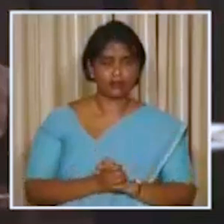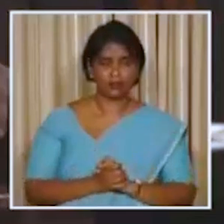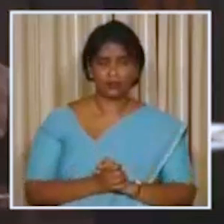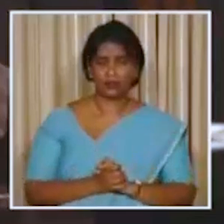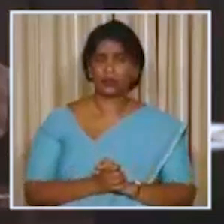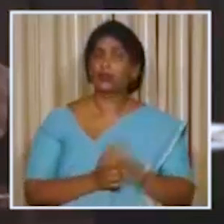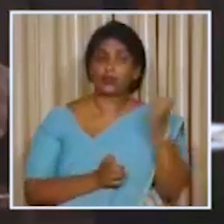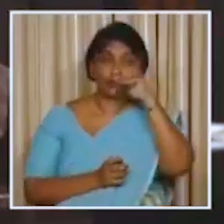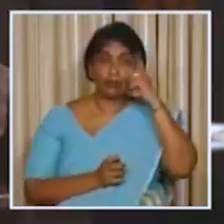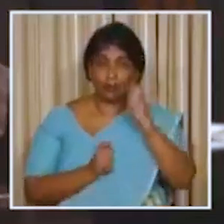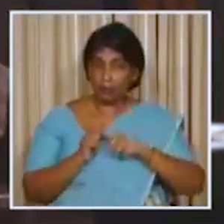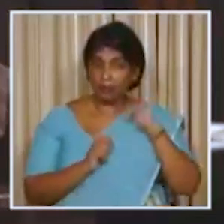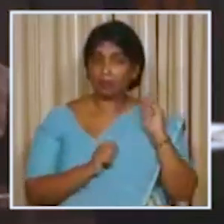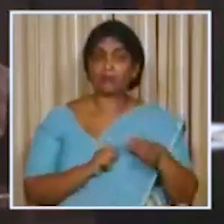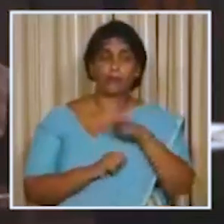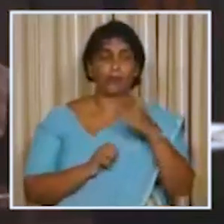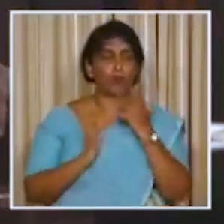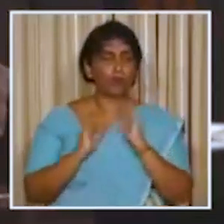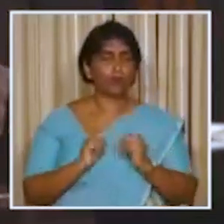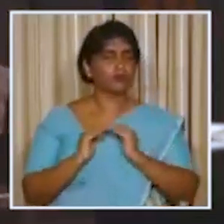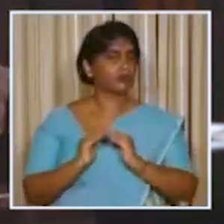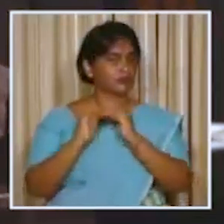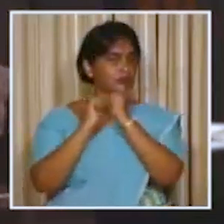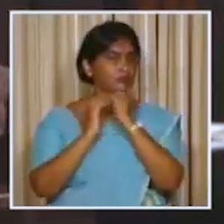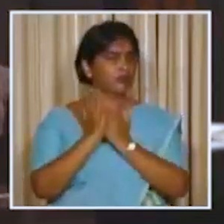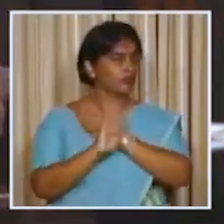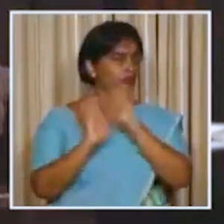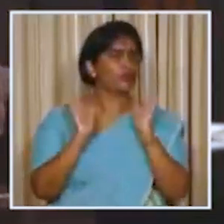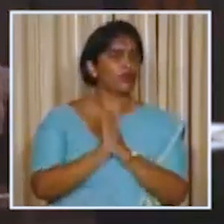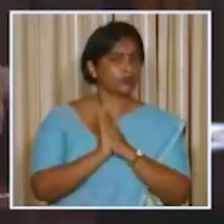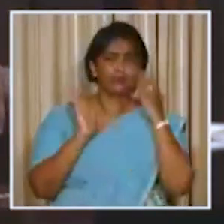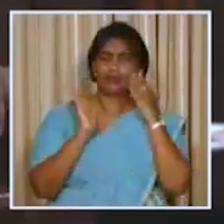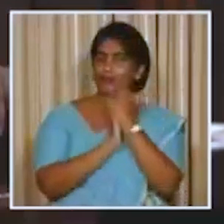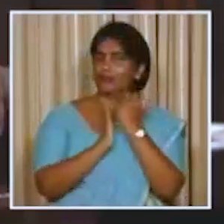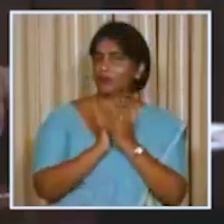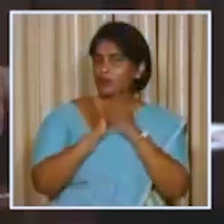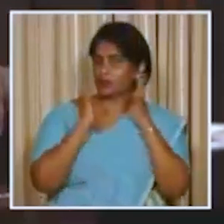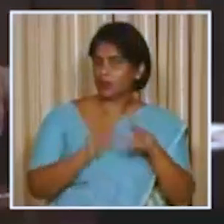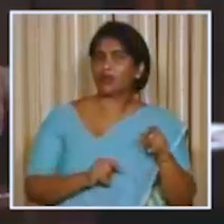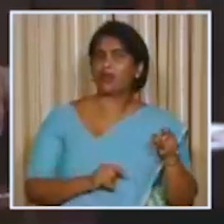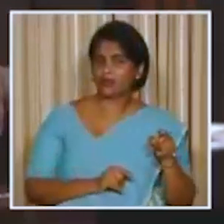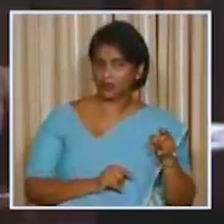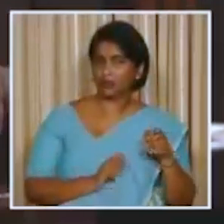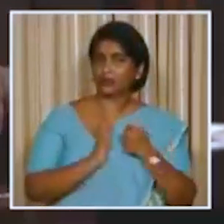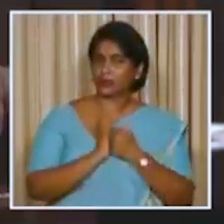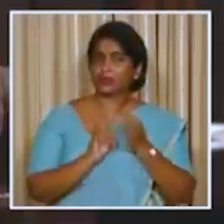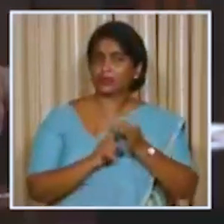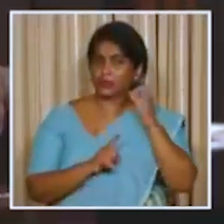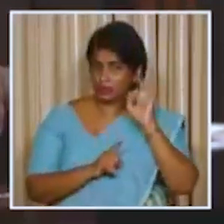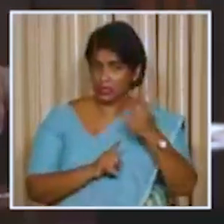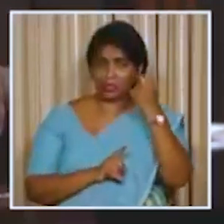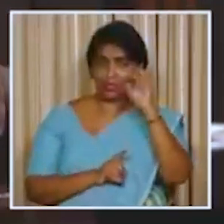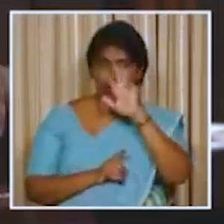கொடுக்கிறது, அந்த பிரதேச செயலத்துடைய நிதி தொடர்பான கையாளுவதற்கு இன்று ஒரு முடியாத ஒரு நிலை. கௌரவ ஜனாதிபதி அவர் 2019 இருக்கும்